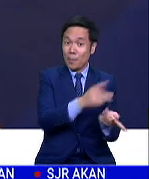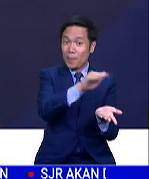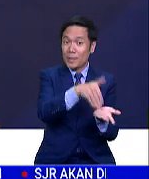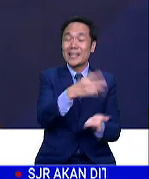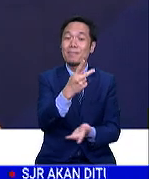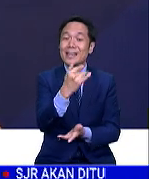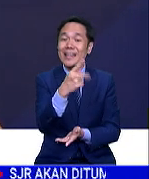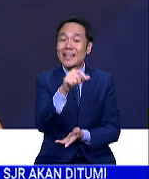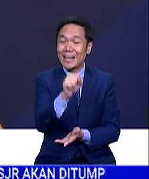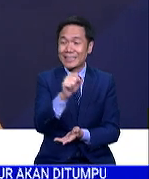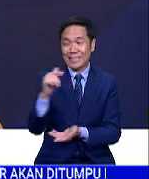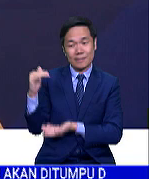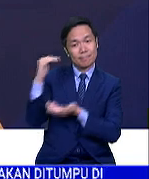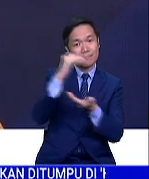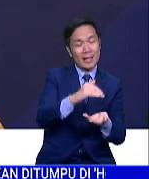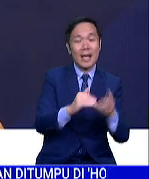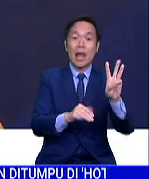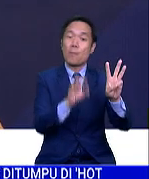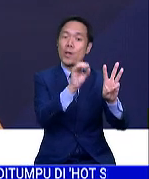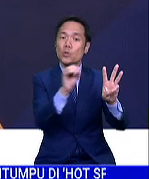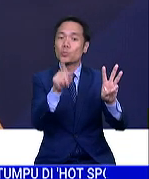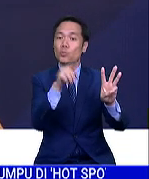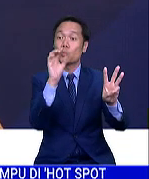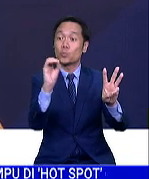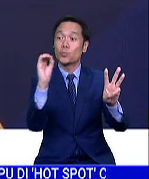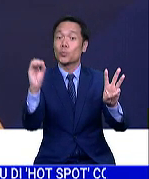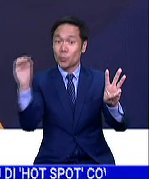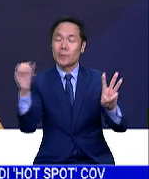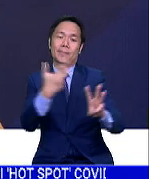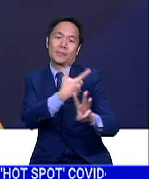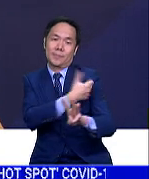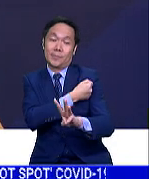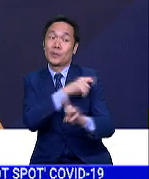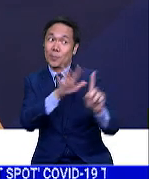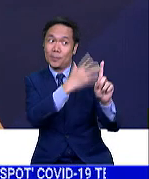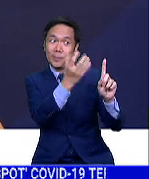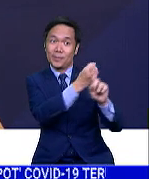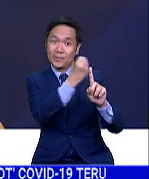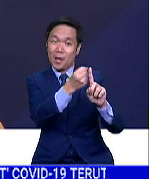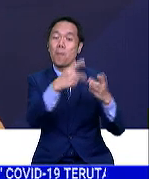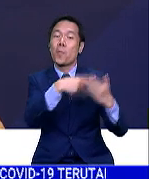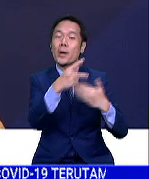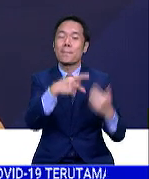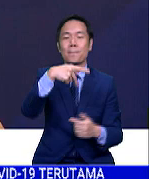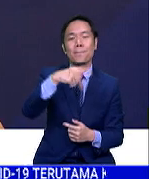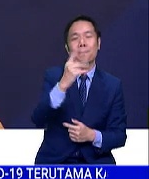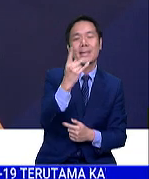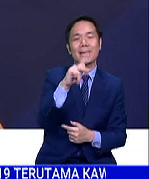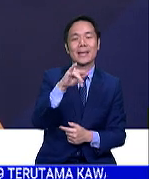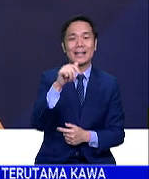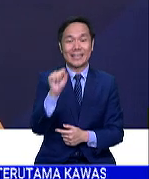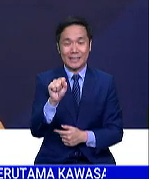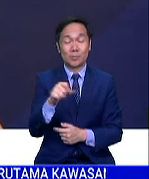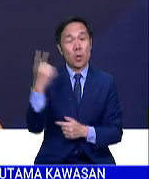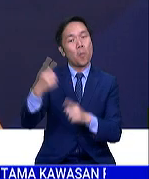allocated 600,000 doses untuk meneruskan program PIKAS ini bagi bulan Julai,